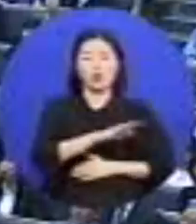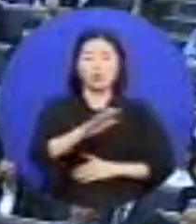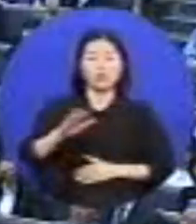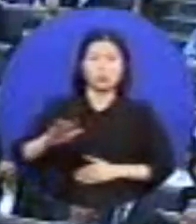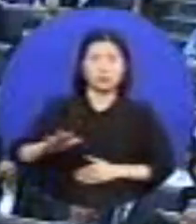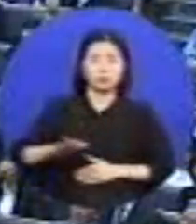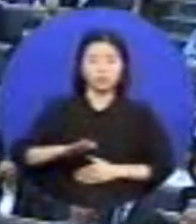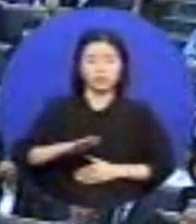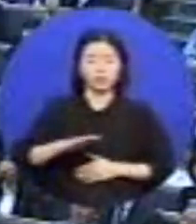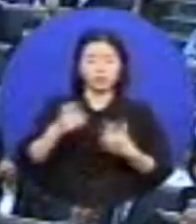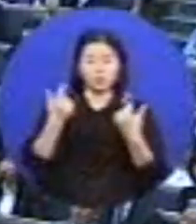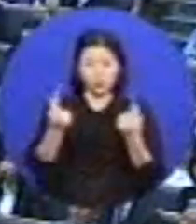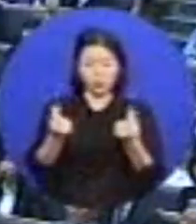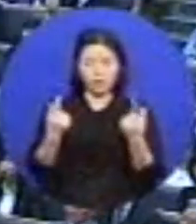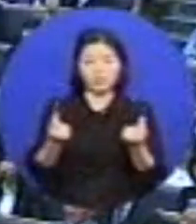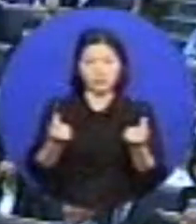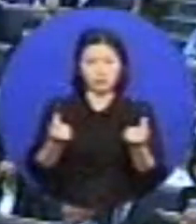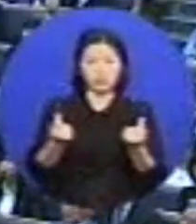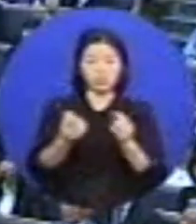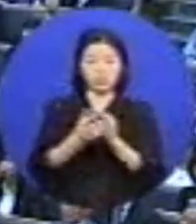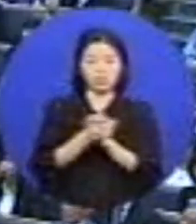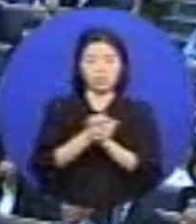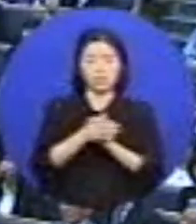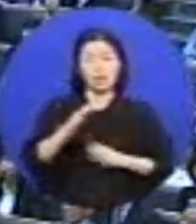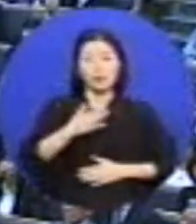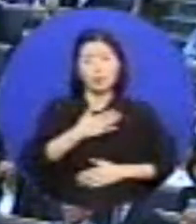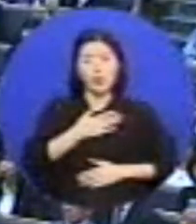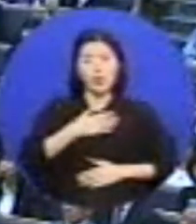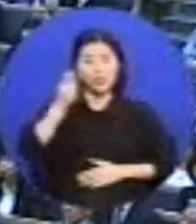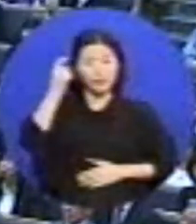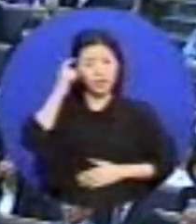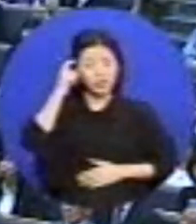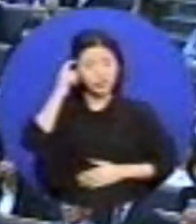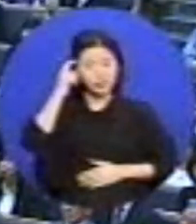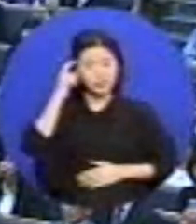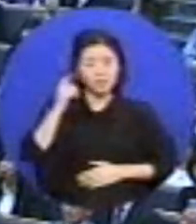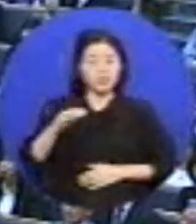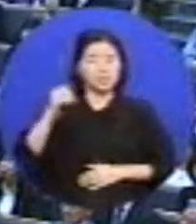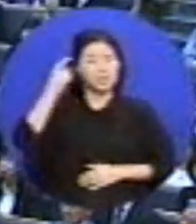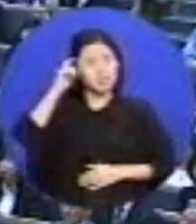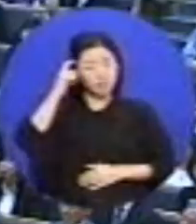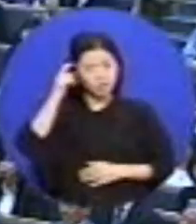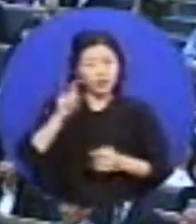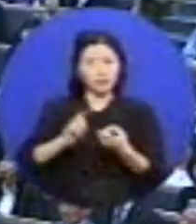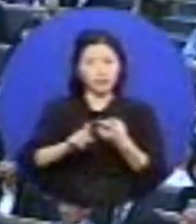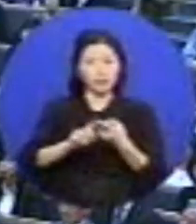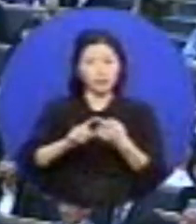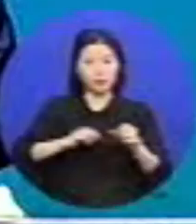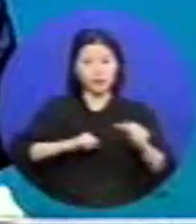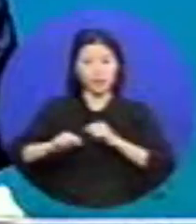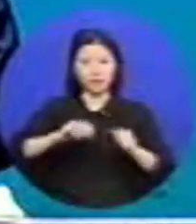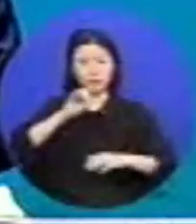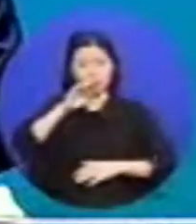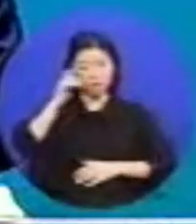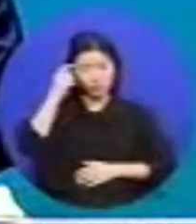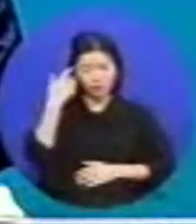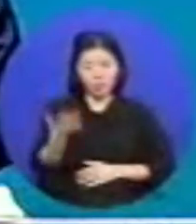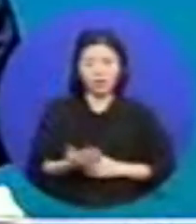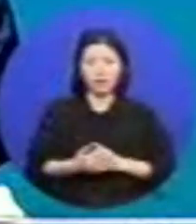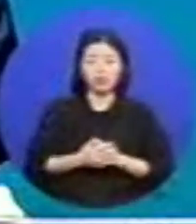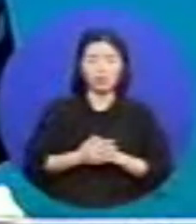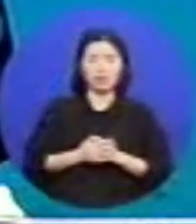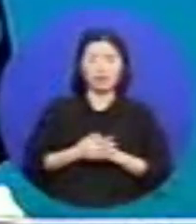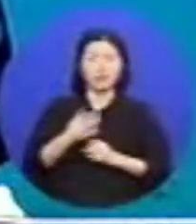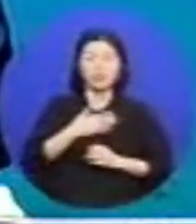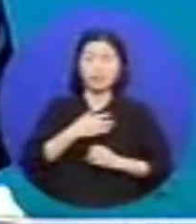우리들도 똑같아요. 왜 나는 내가 생각하는 대로 행동이 안 될까? 나는 이렇게